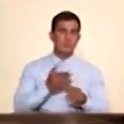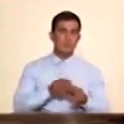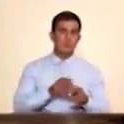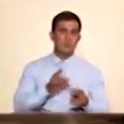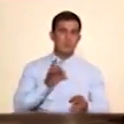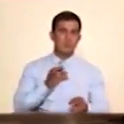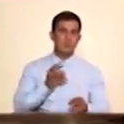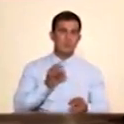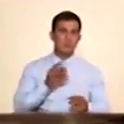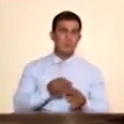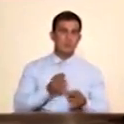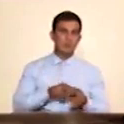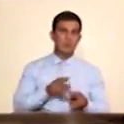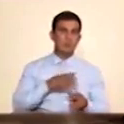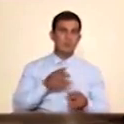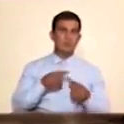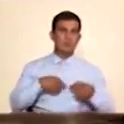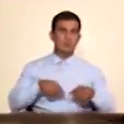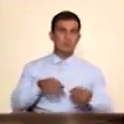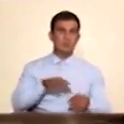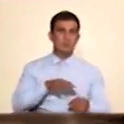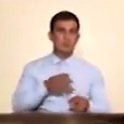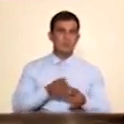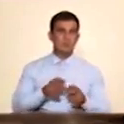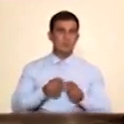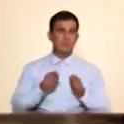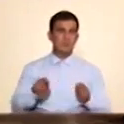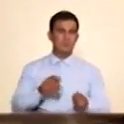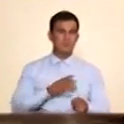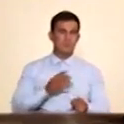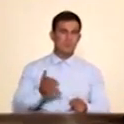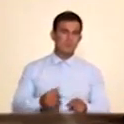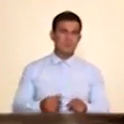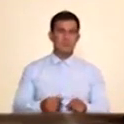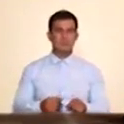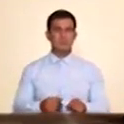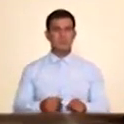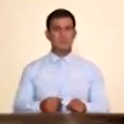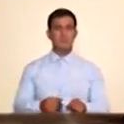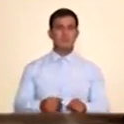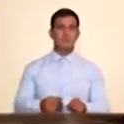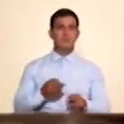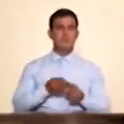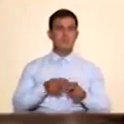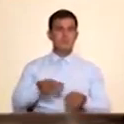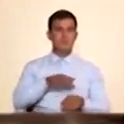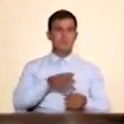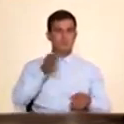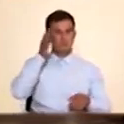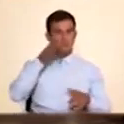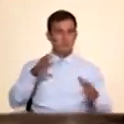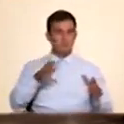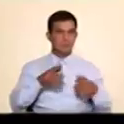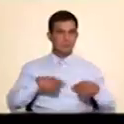Romulga bag'ishlab marsiyalar ham yaratilgan. Va faqatgina ana shu Pireney yarim oroli va Fransiya